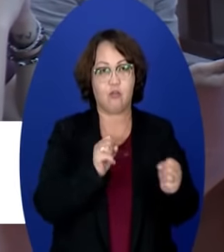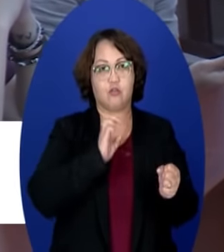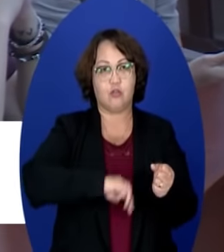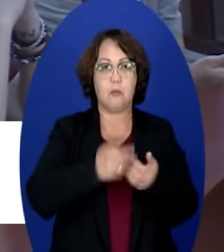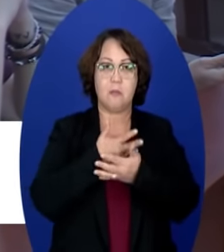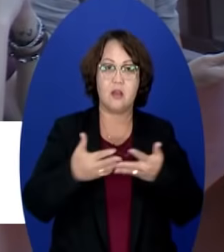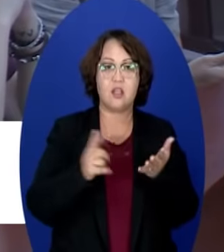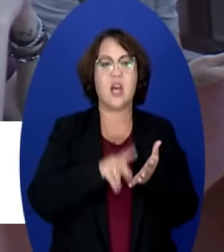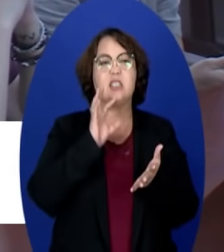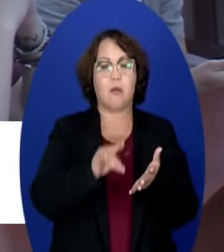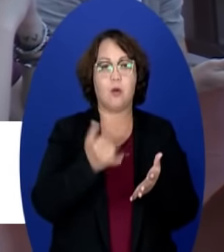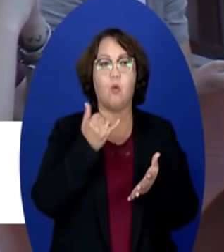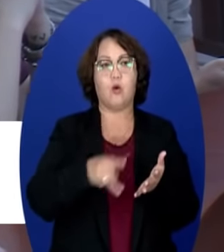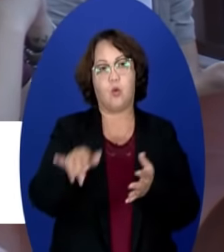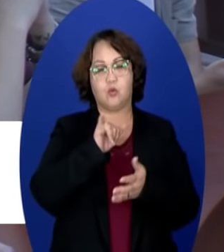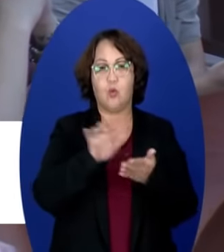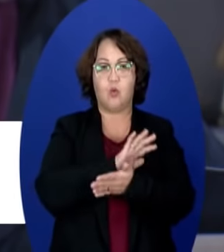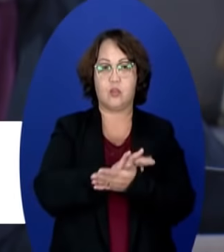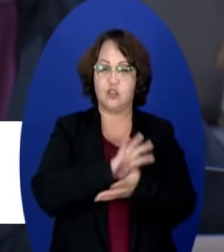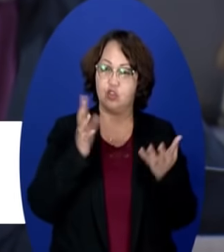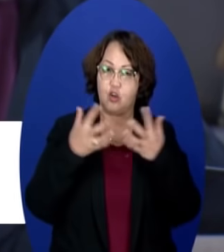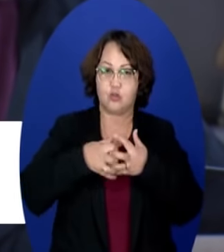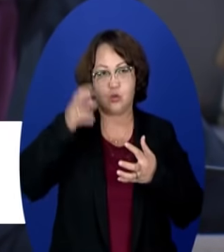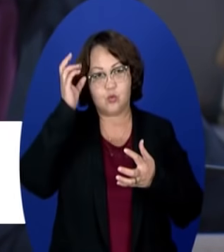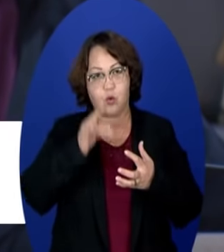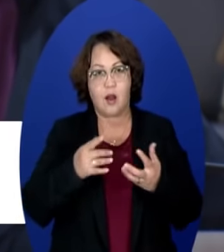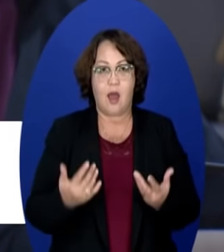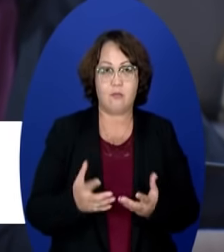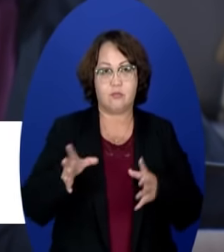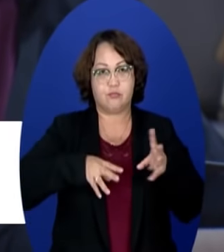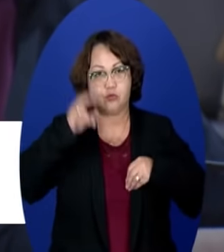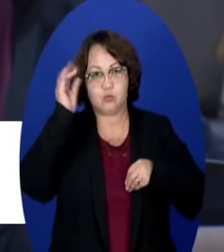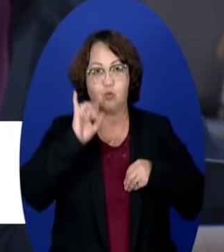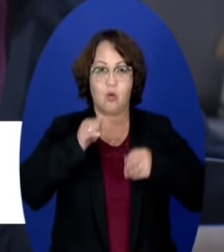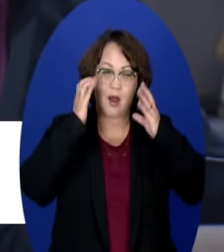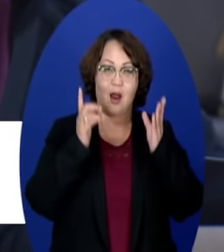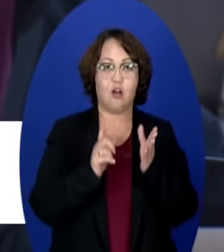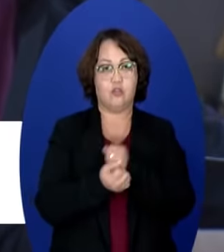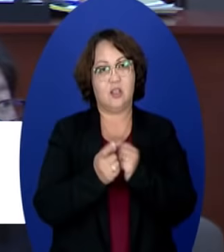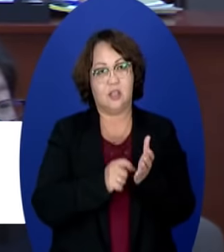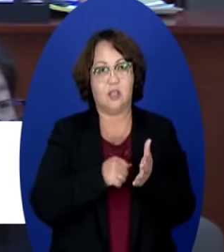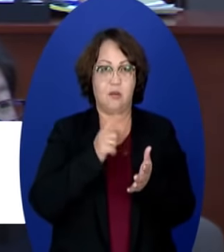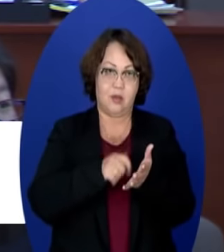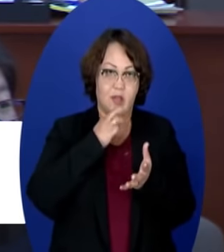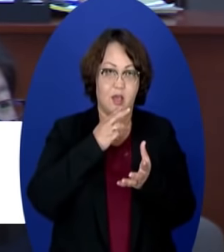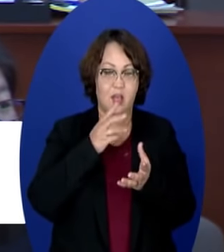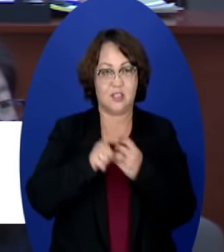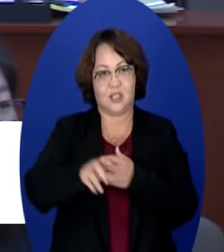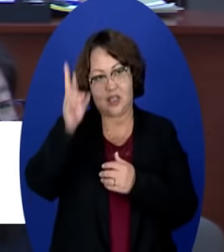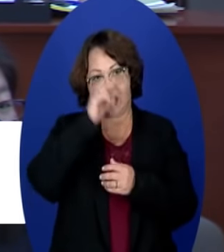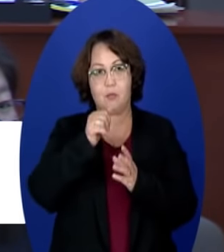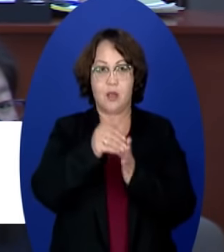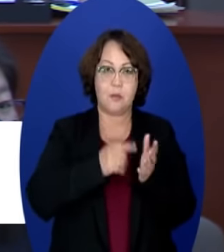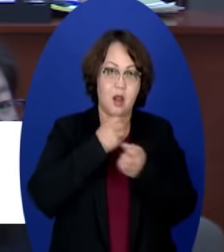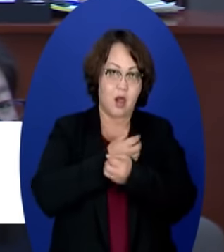бүрдүүлэх, өнгөрт очиод айлуулах түргэн хугацаанд дасан зохицох, тэнд суралцах хугацаанд юунд анхаарах зэрэг хэрэгцээтэй мэдээллийг элчин сайдын яамныхан